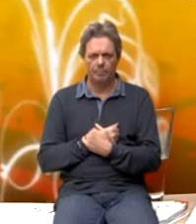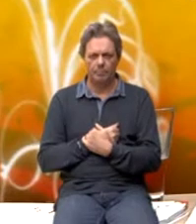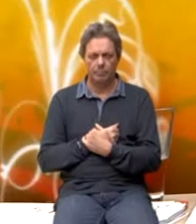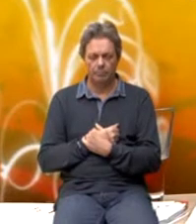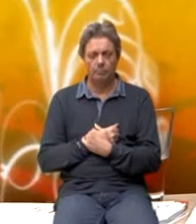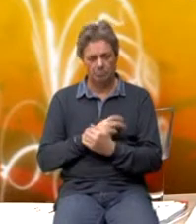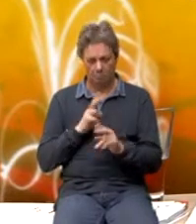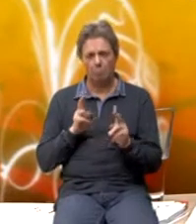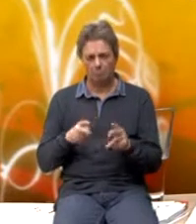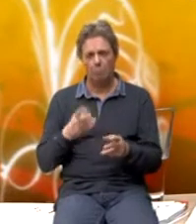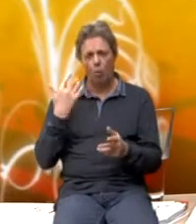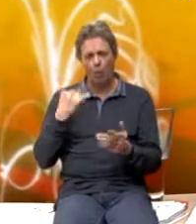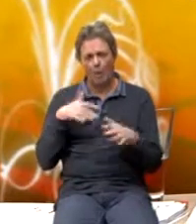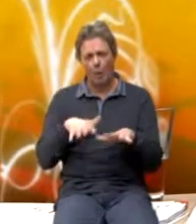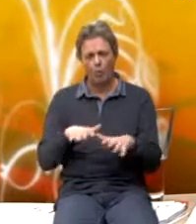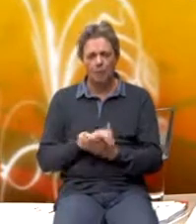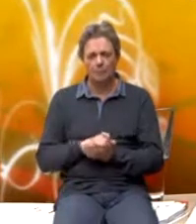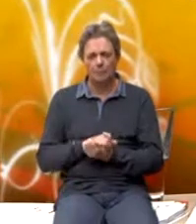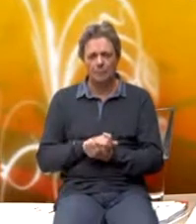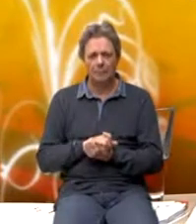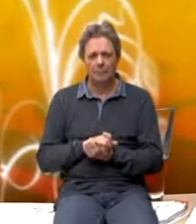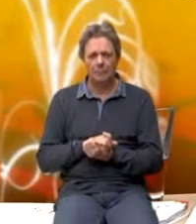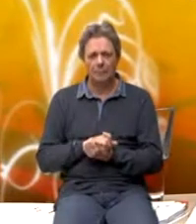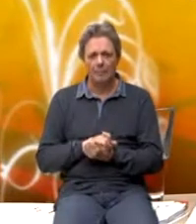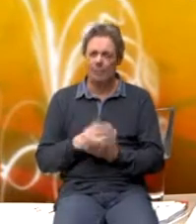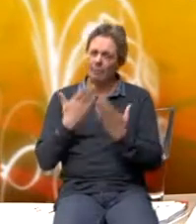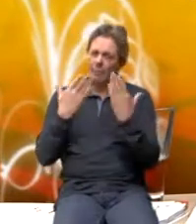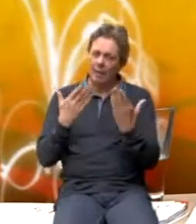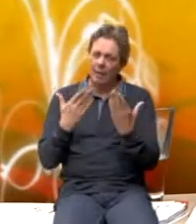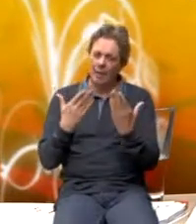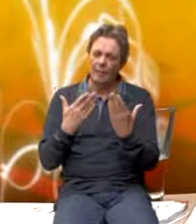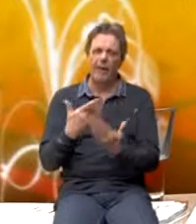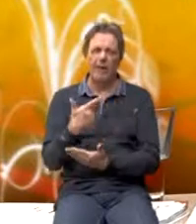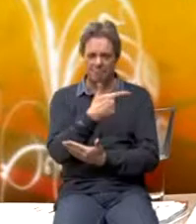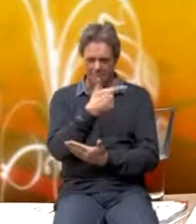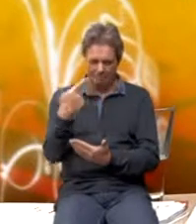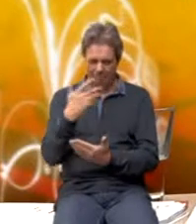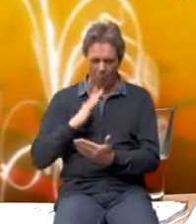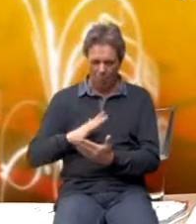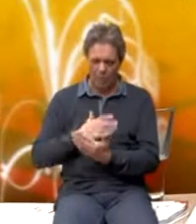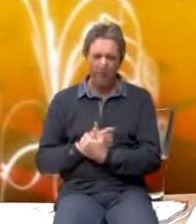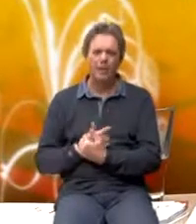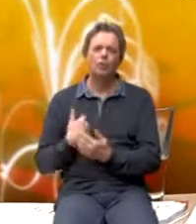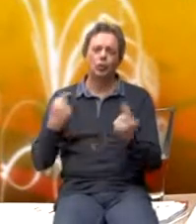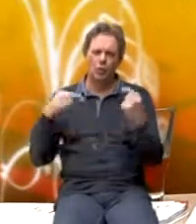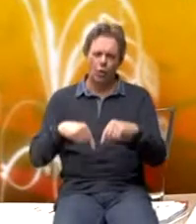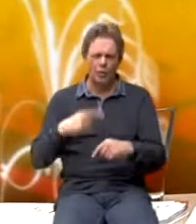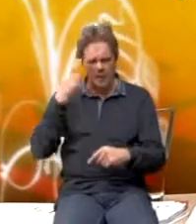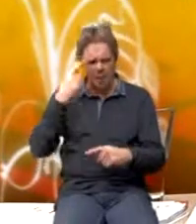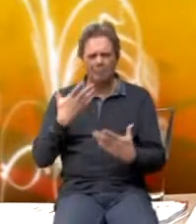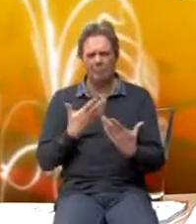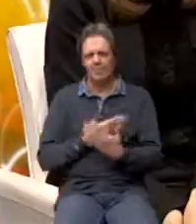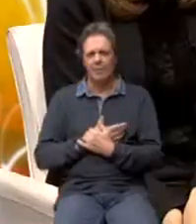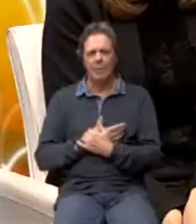biti narušeni. Zanimljivo. Da. Dobro. Evo, hvala vam, gospođo Musulin, što ste došli. Znam da je bio veliki napad na